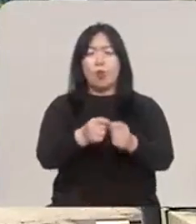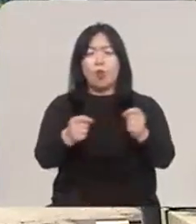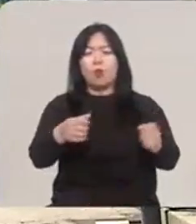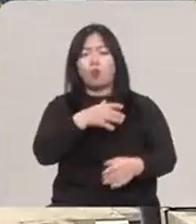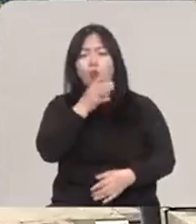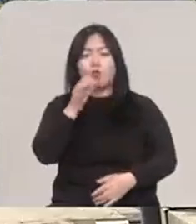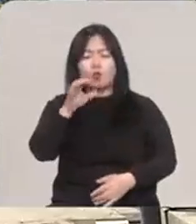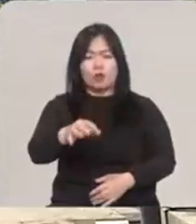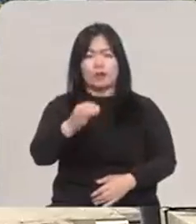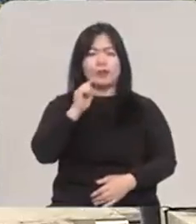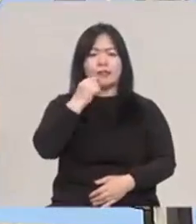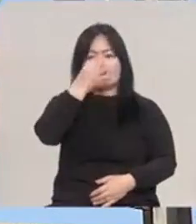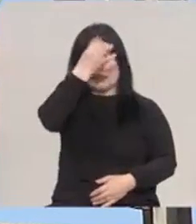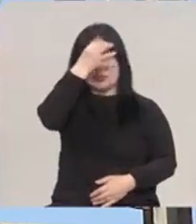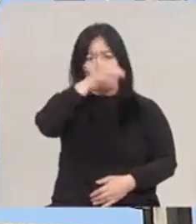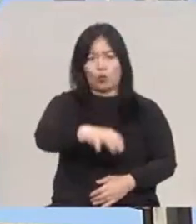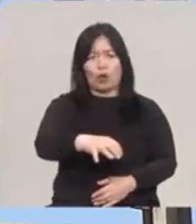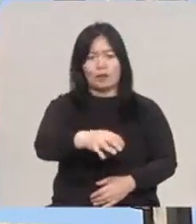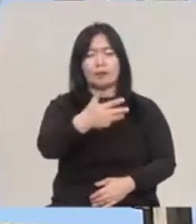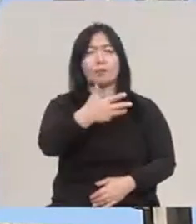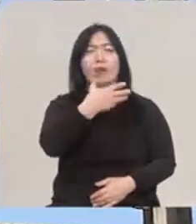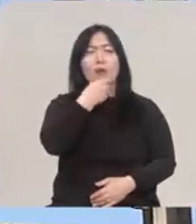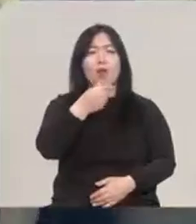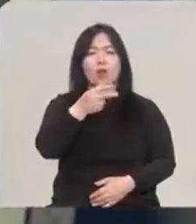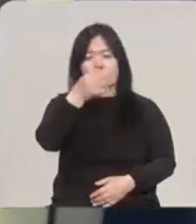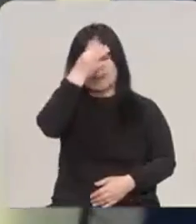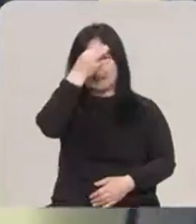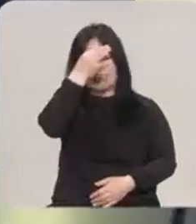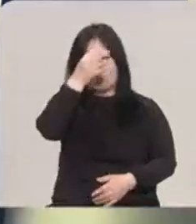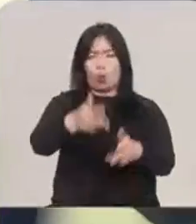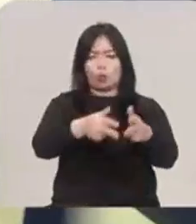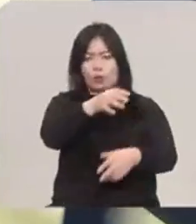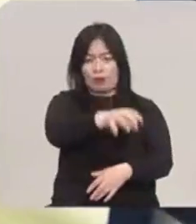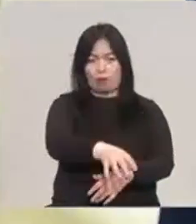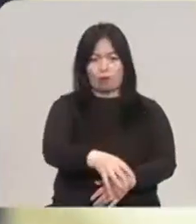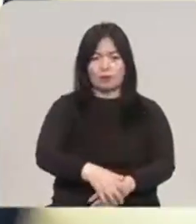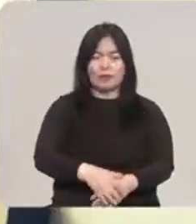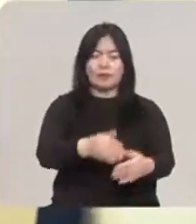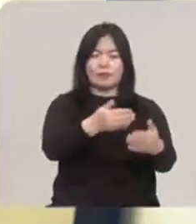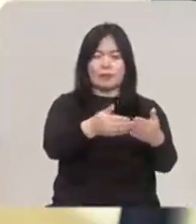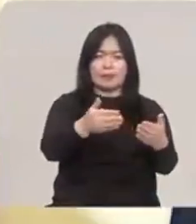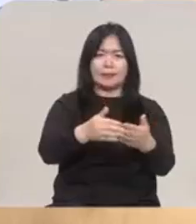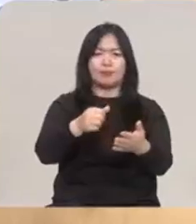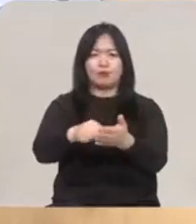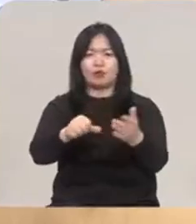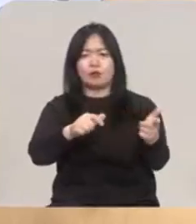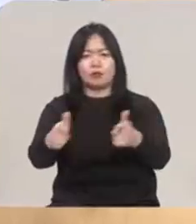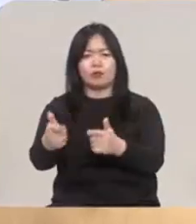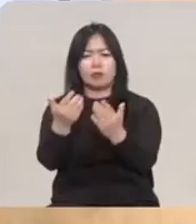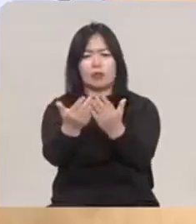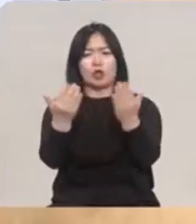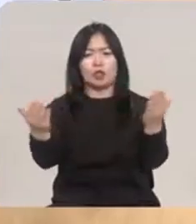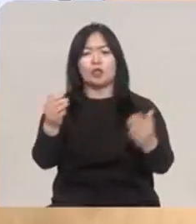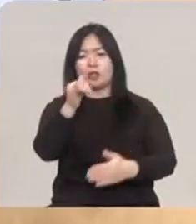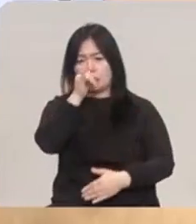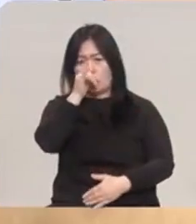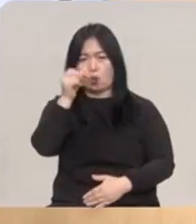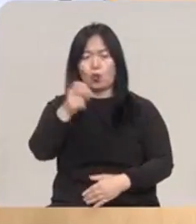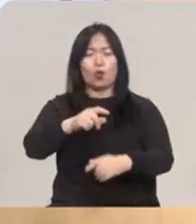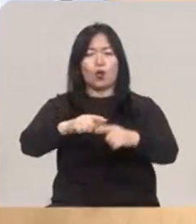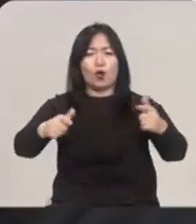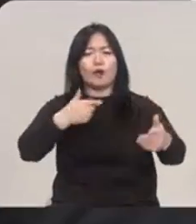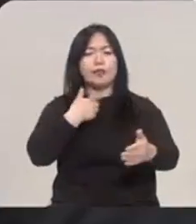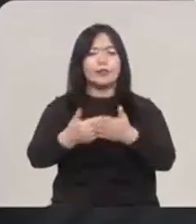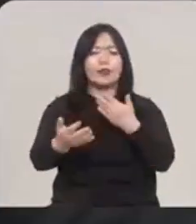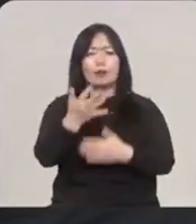노후산업단지에서 문화예술의 싹을 틔운 팔복예술공장. 이곳에서는 그림과 공예품 등 각종 전시회와 다양한